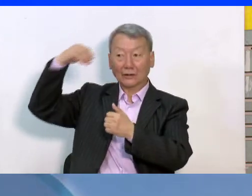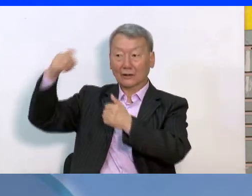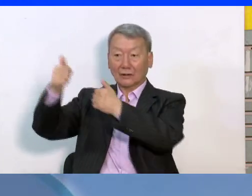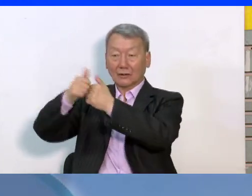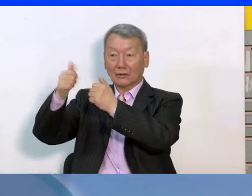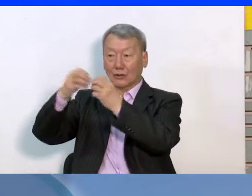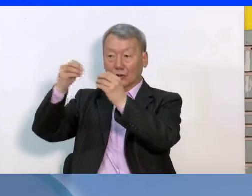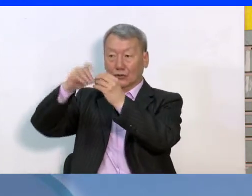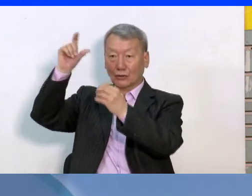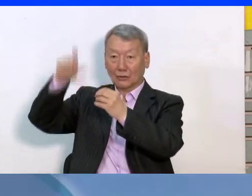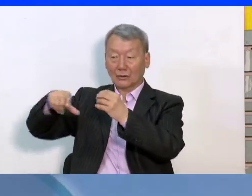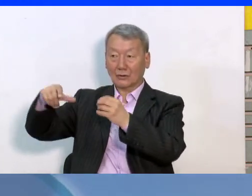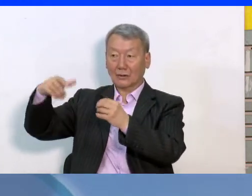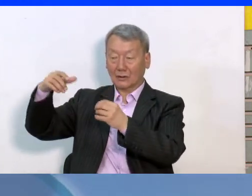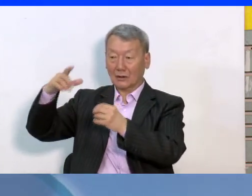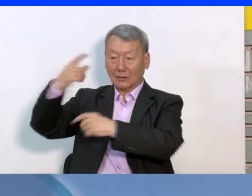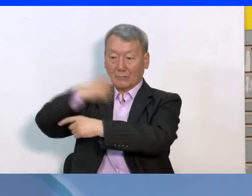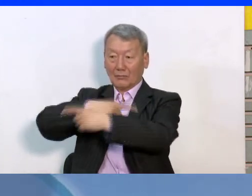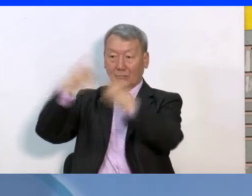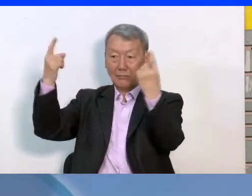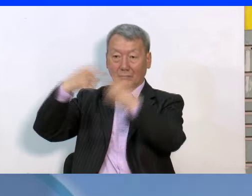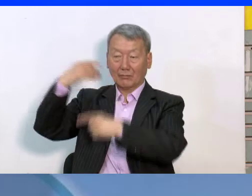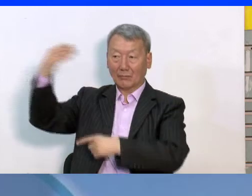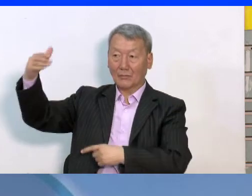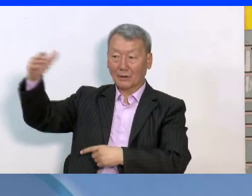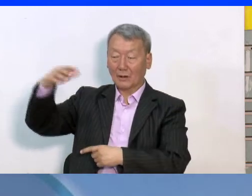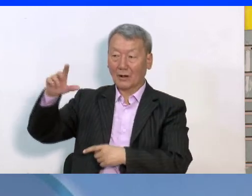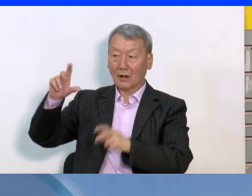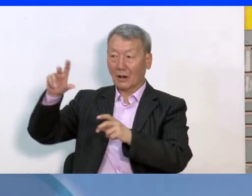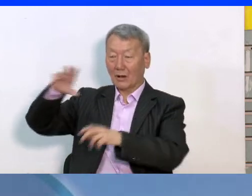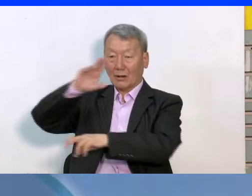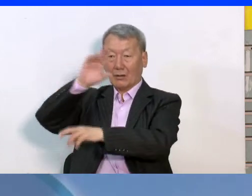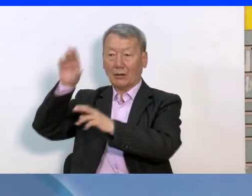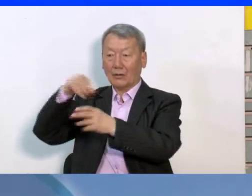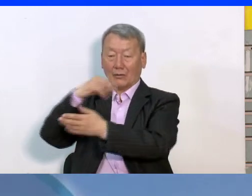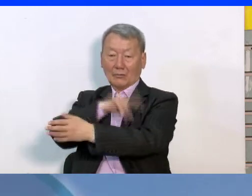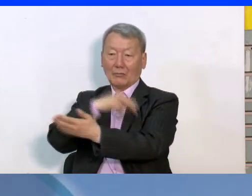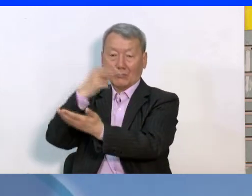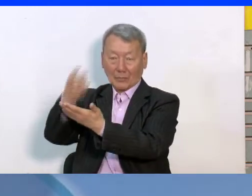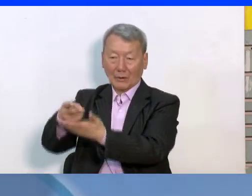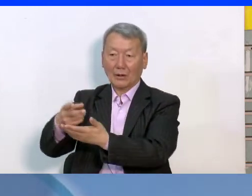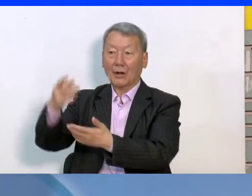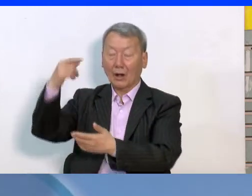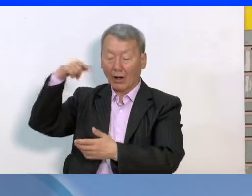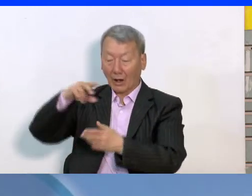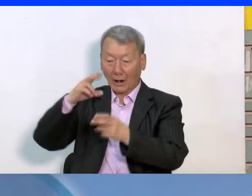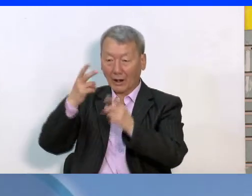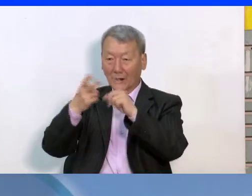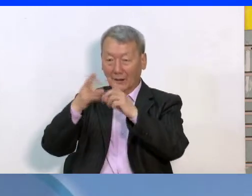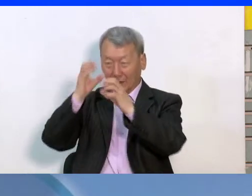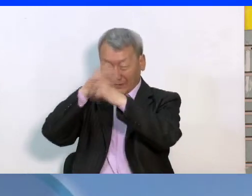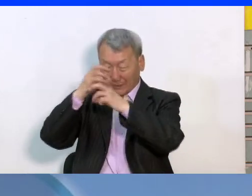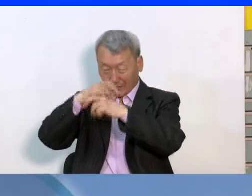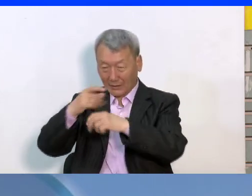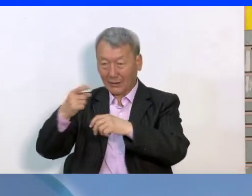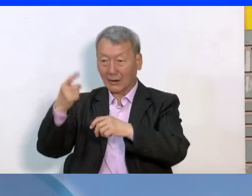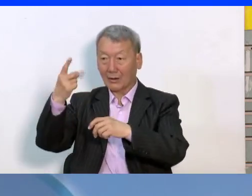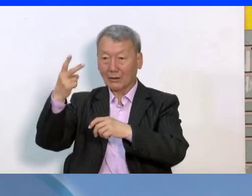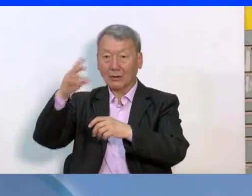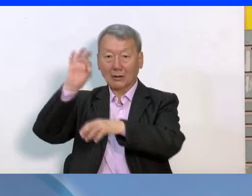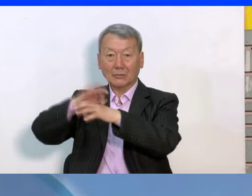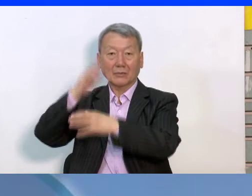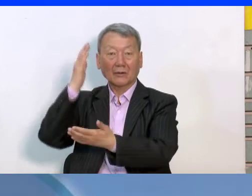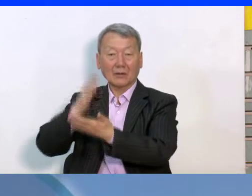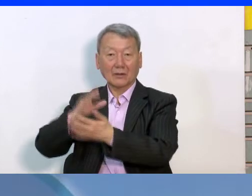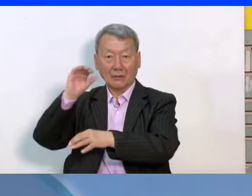10 кирген карамык постунан. Биз аларды обсервацияга алып, ошол эле маалда ПЦР тесттерин алганда биринчи 2 чыккан,